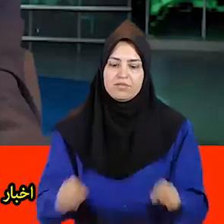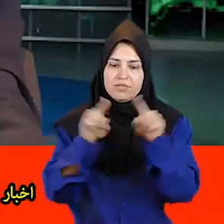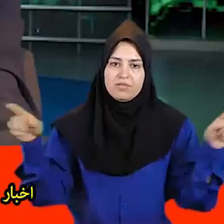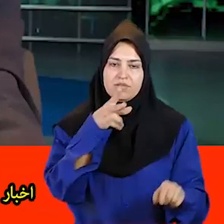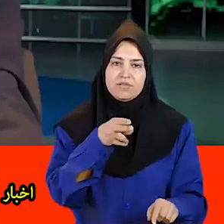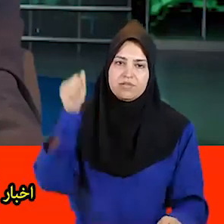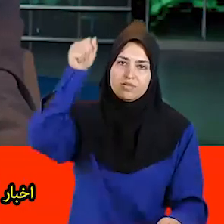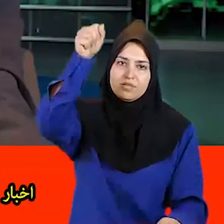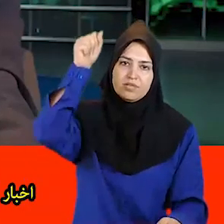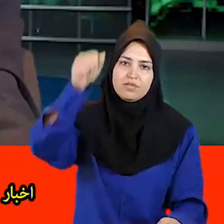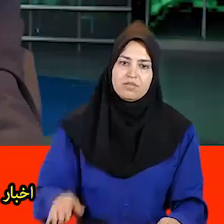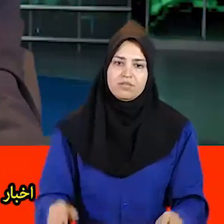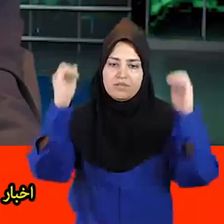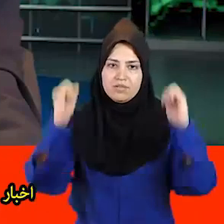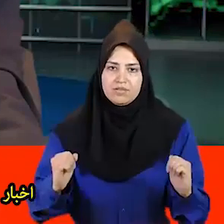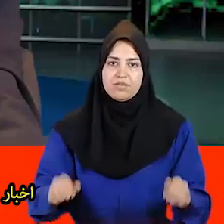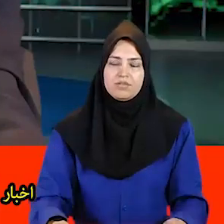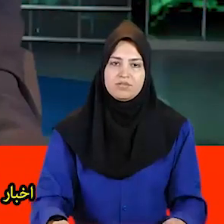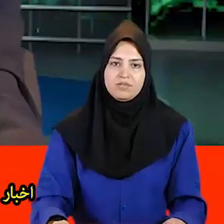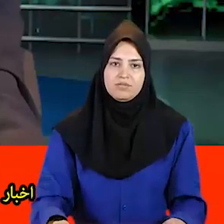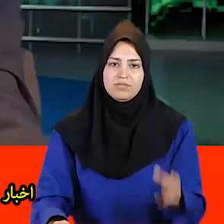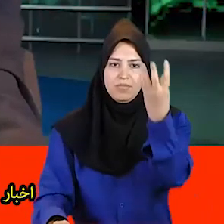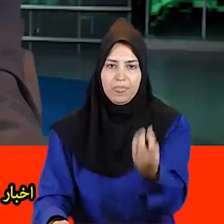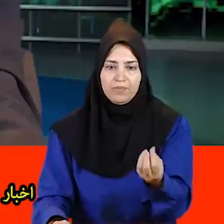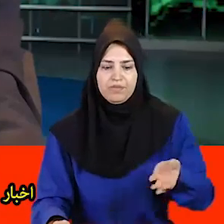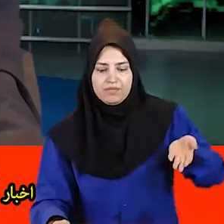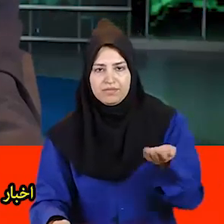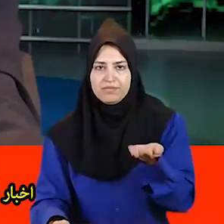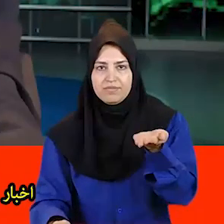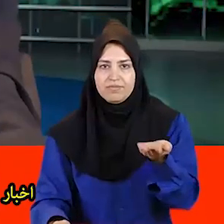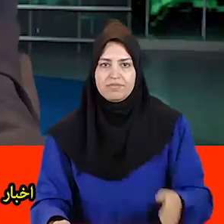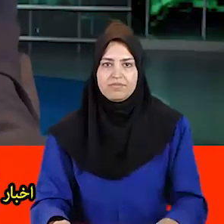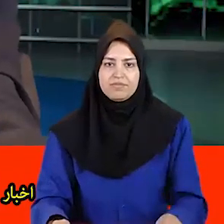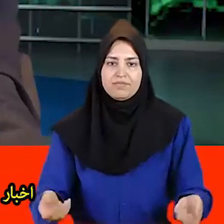اتوماتیک را افتتاح کنند با شعار میشینی،